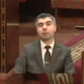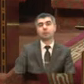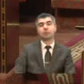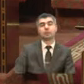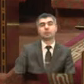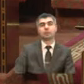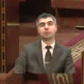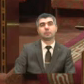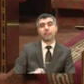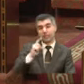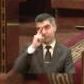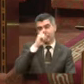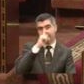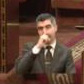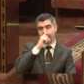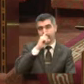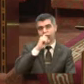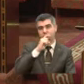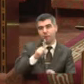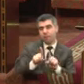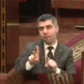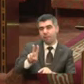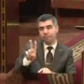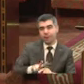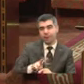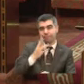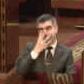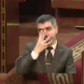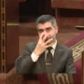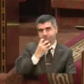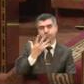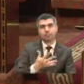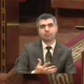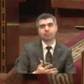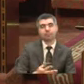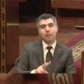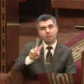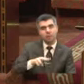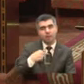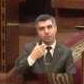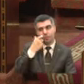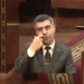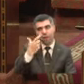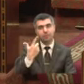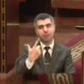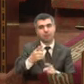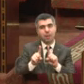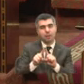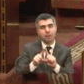يعني صعب وفي الحقيقه يدمي القلب، لان تنشوف واحد العدد ديال الحوادث